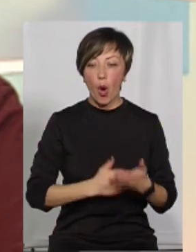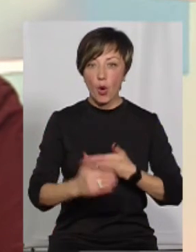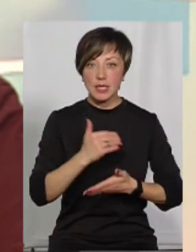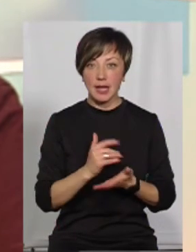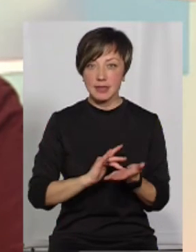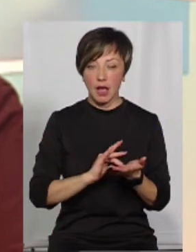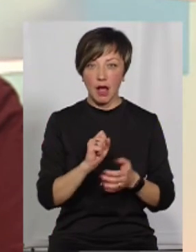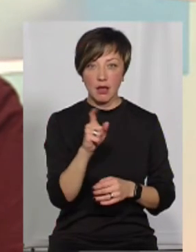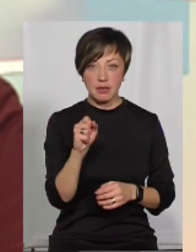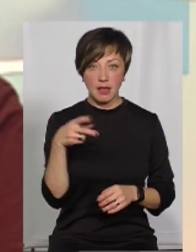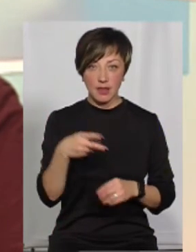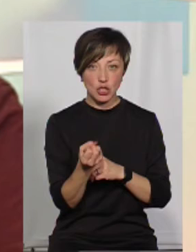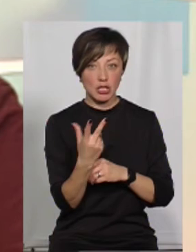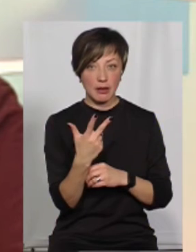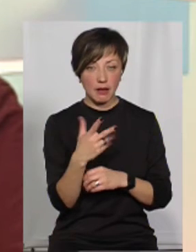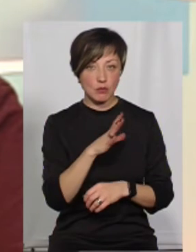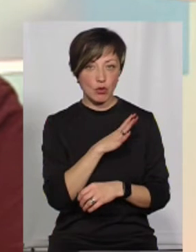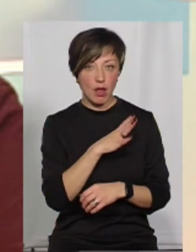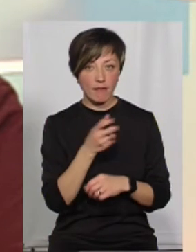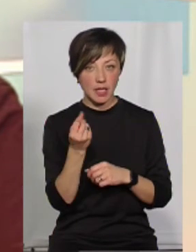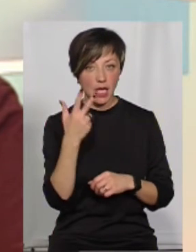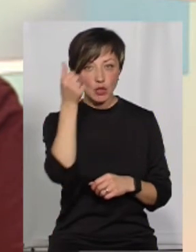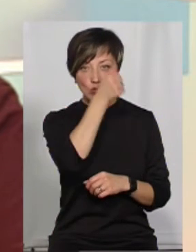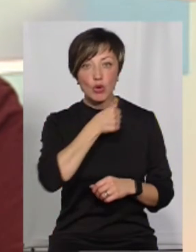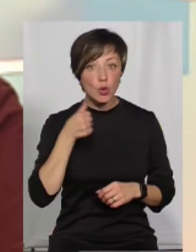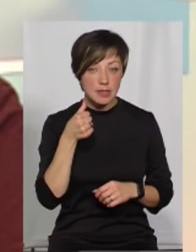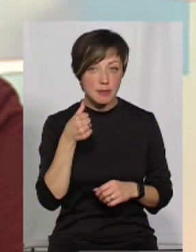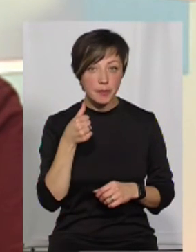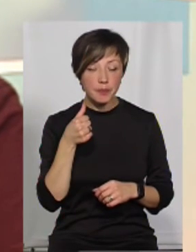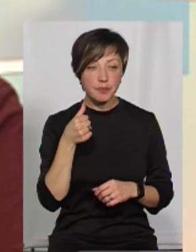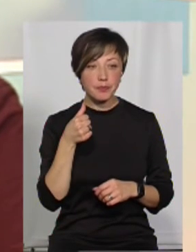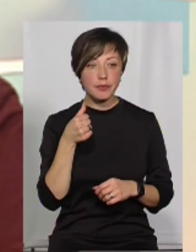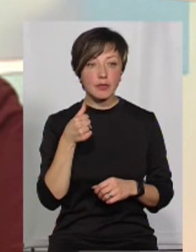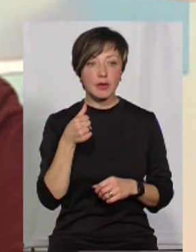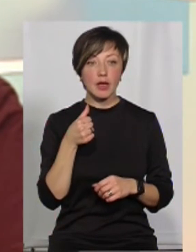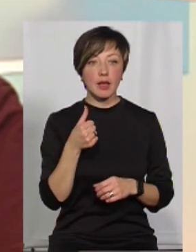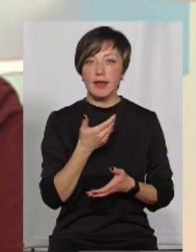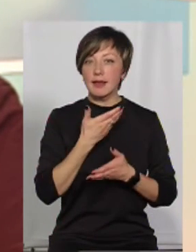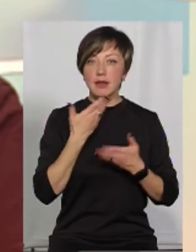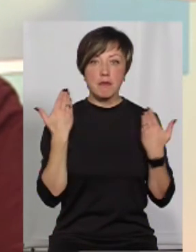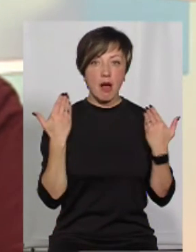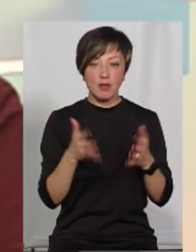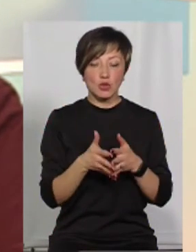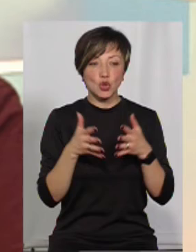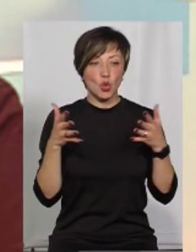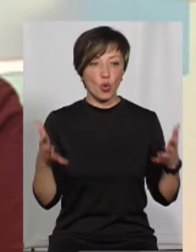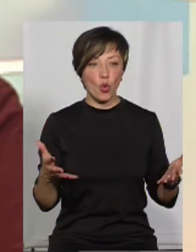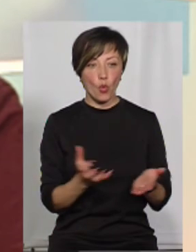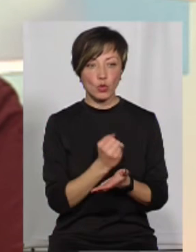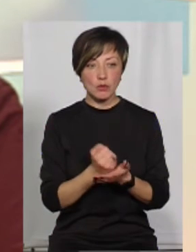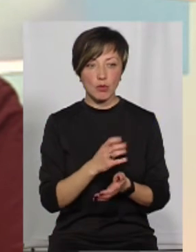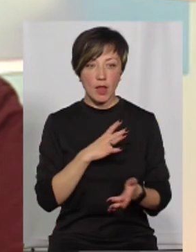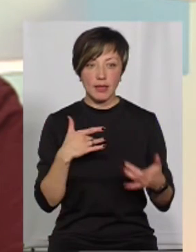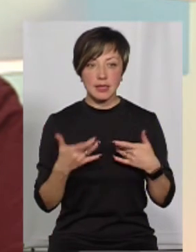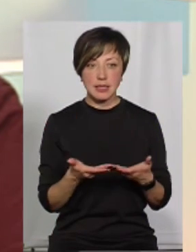остання циганка Аза 2013, яка була в 2013 році, вона не мала такого широкого успіху і була